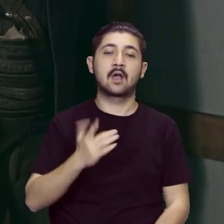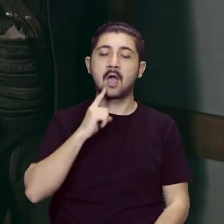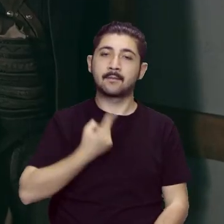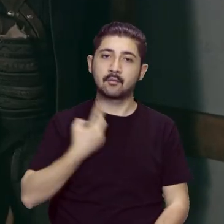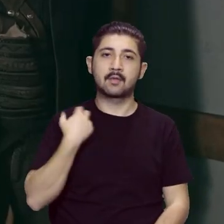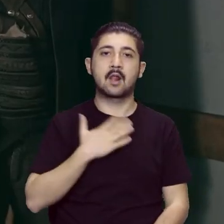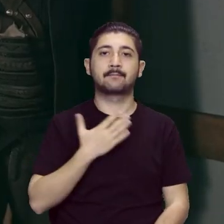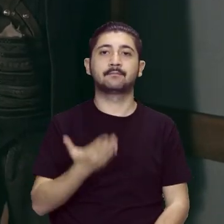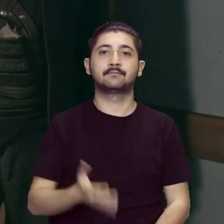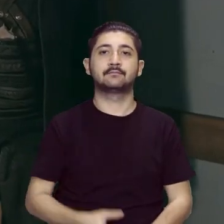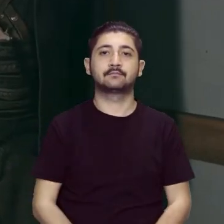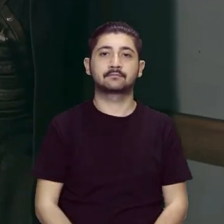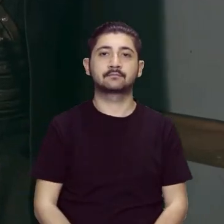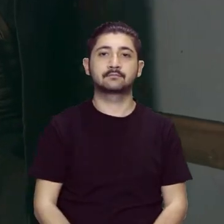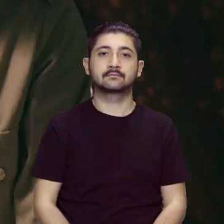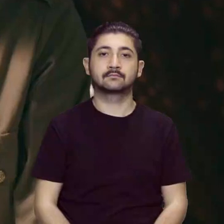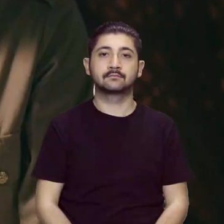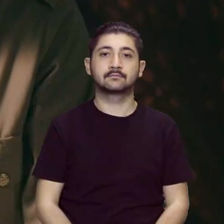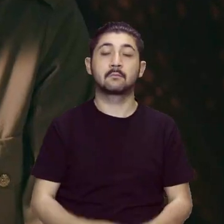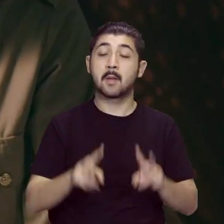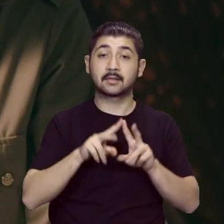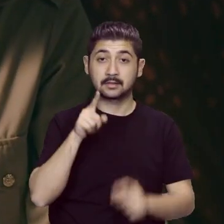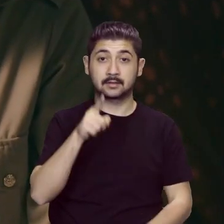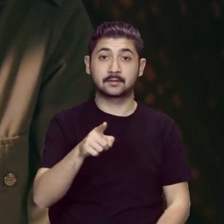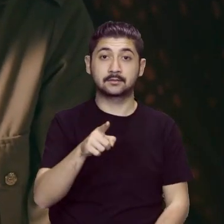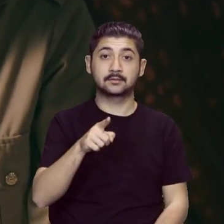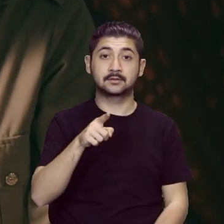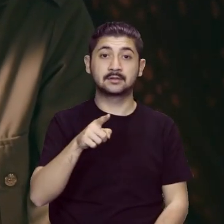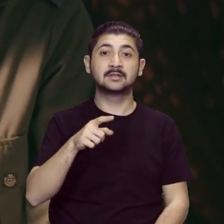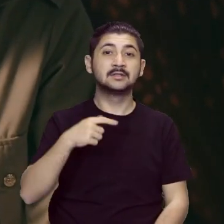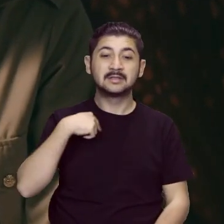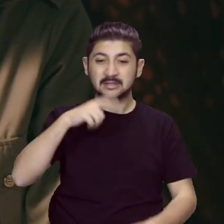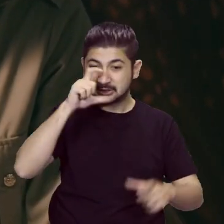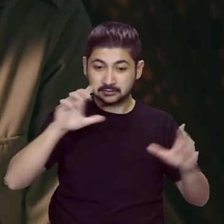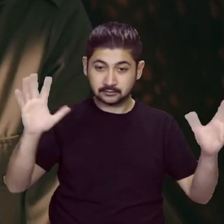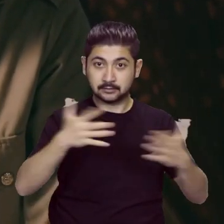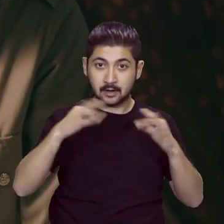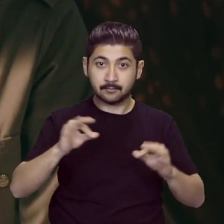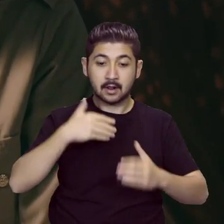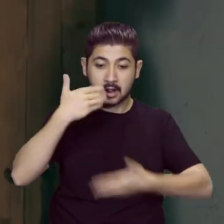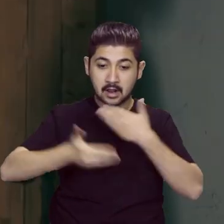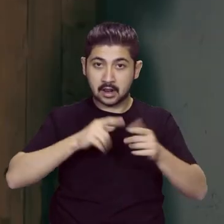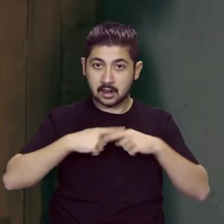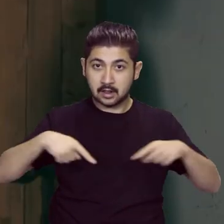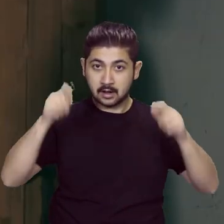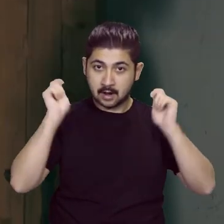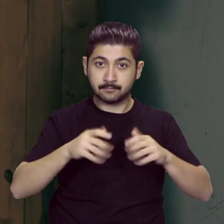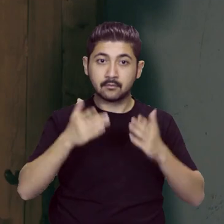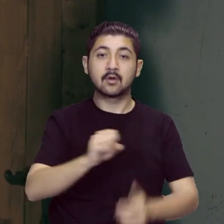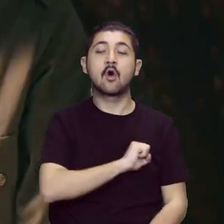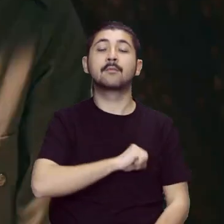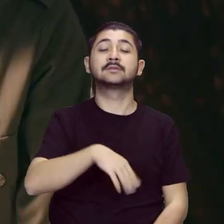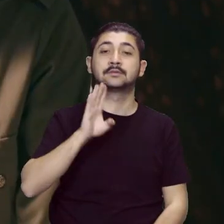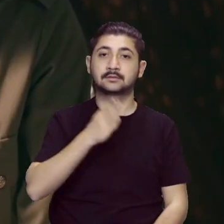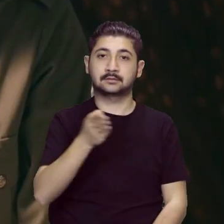üstüne. Dönüp gitti. Mehmet, işçileri topla. Hepsine vaziyeti anlat.